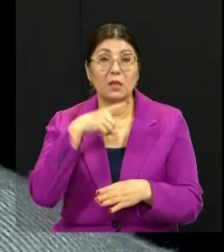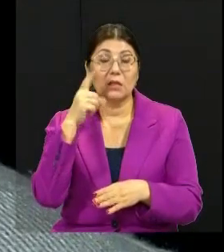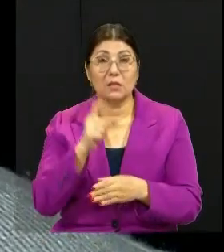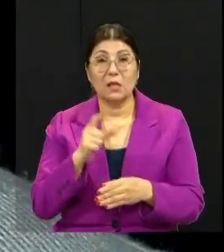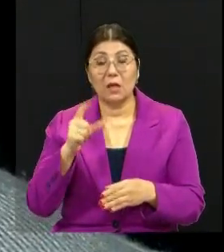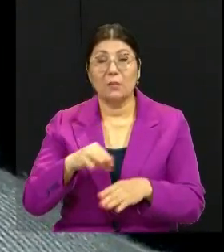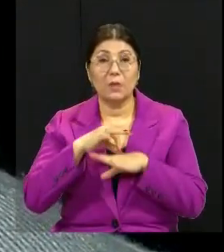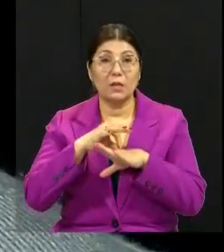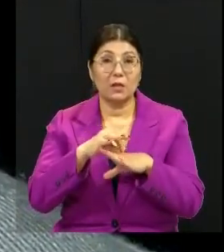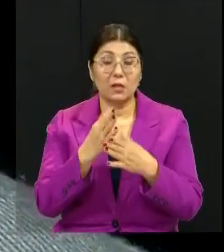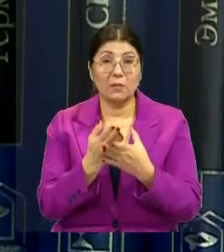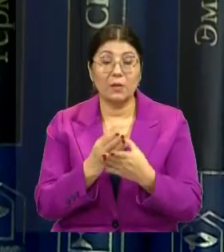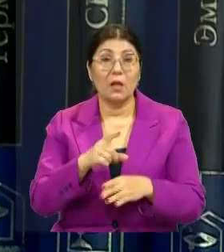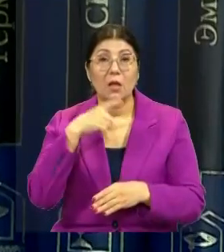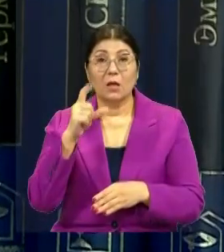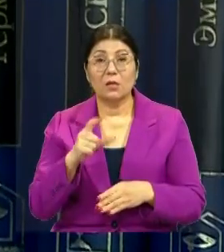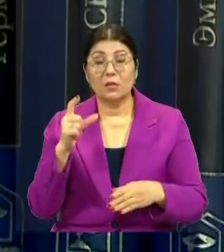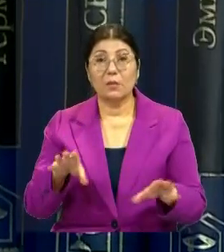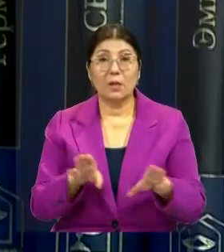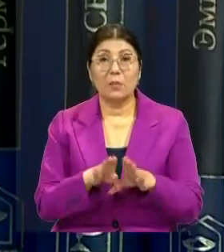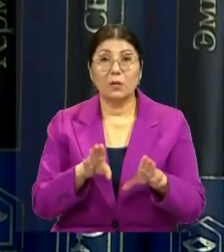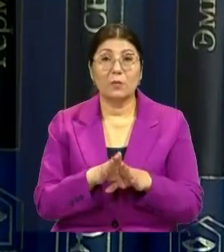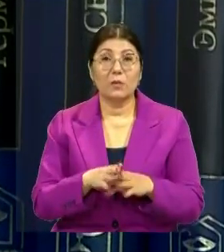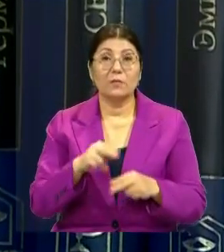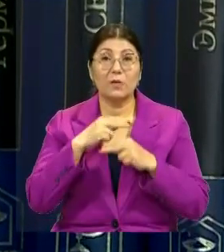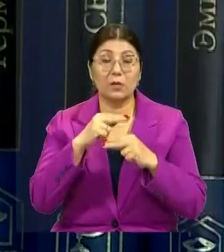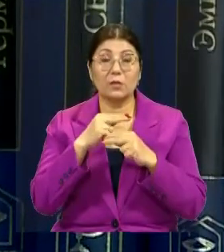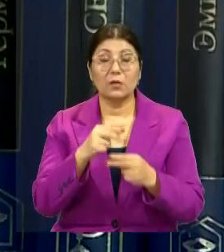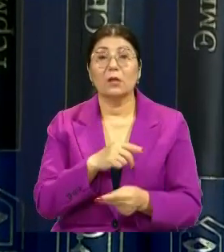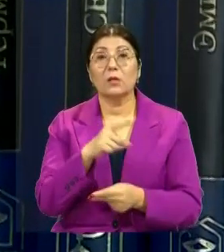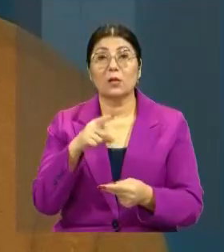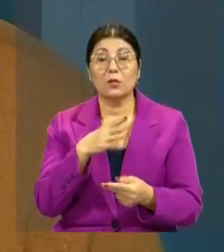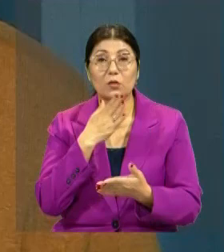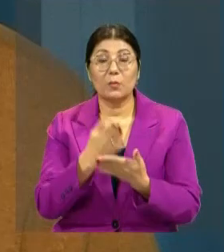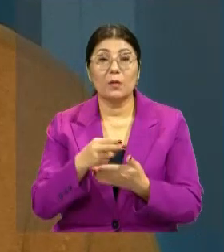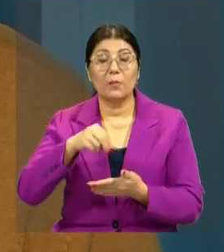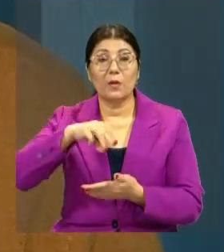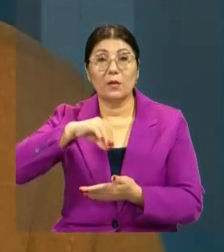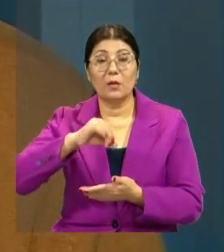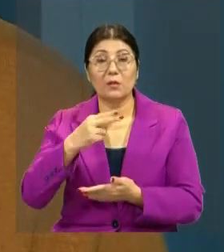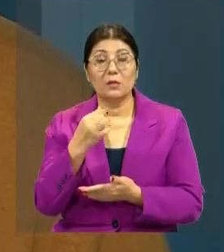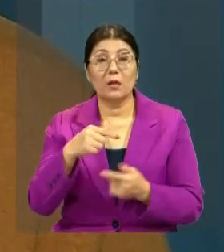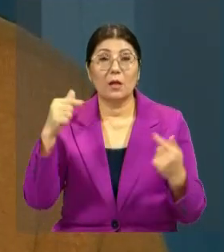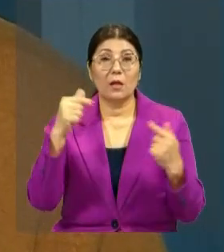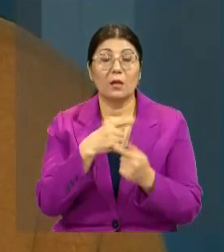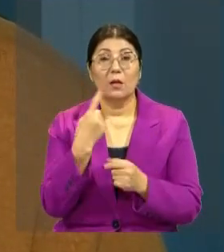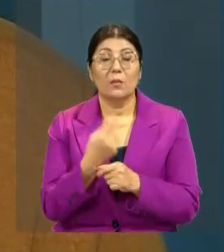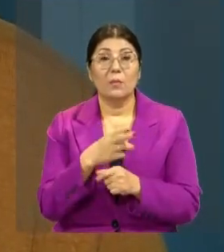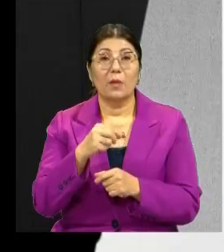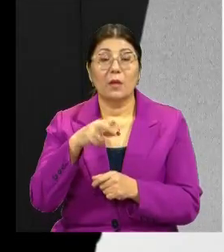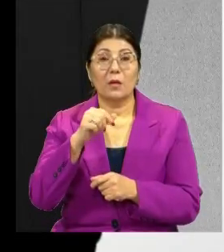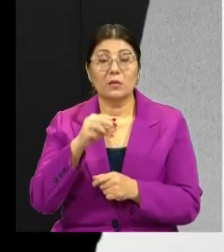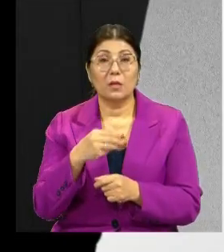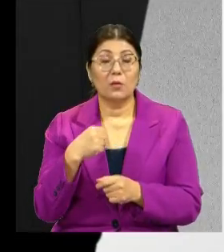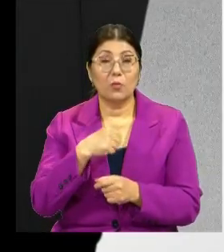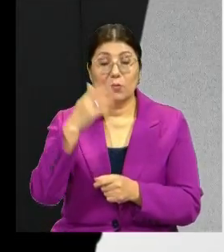толқынды әкелуде. Жастар қауымнан да бұл турасында көзқарасын сұрап білдік. Петицияға қарсы жастардың бірі Бекзат Хамзағали.